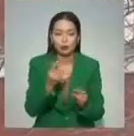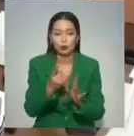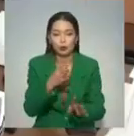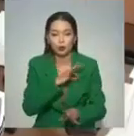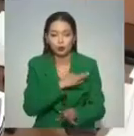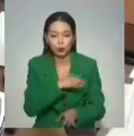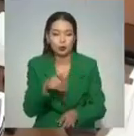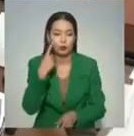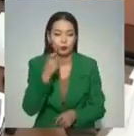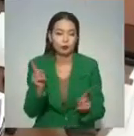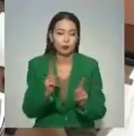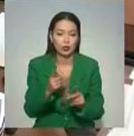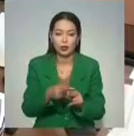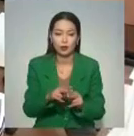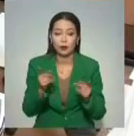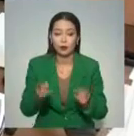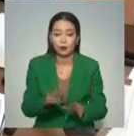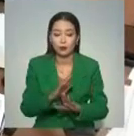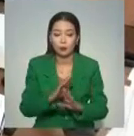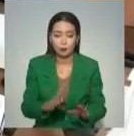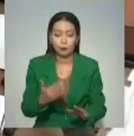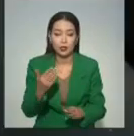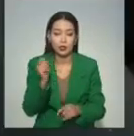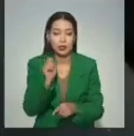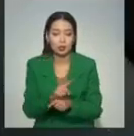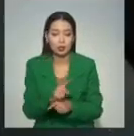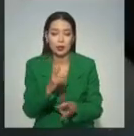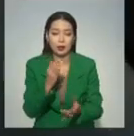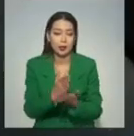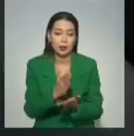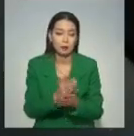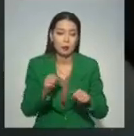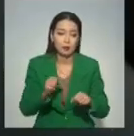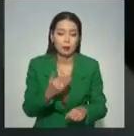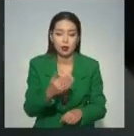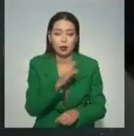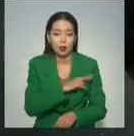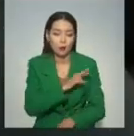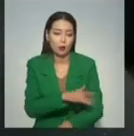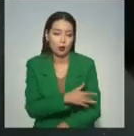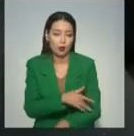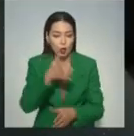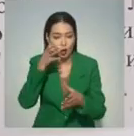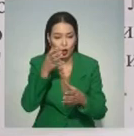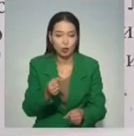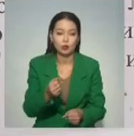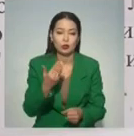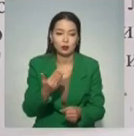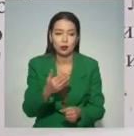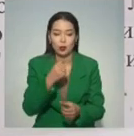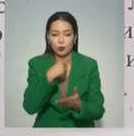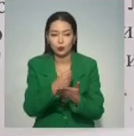оппонентов уверяют, это неправда. К тому же заказчик не имеет права препятствовать работе по обслуживанию шахтеров. На это есть